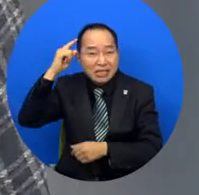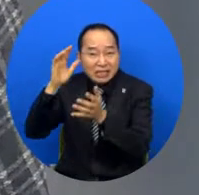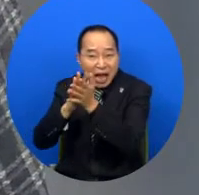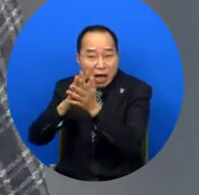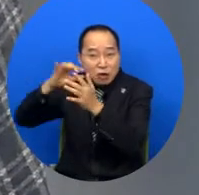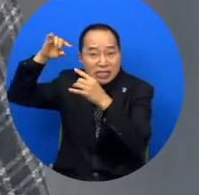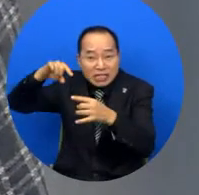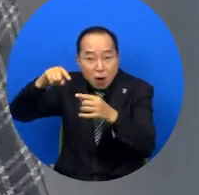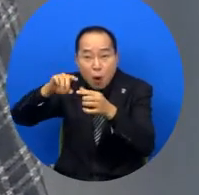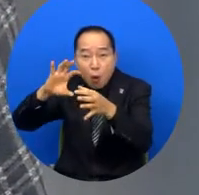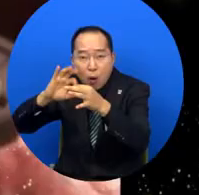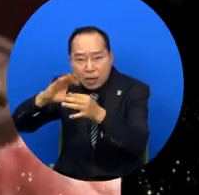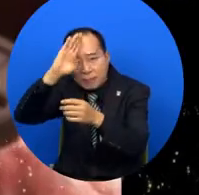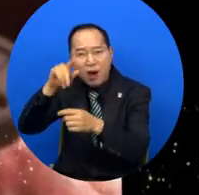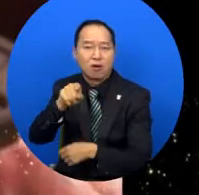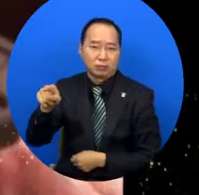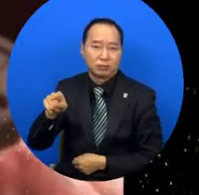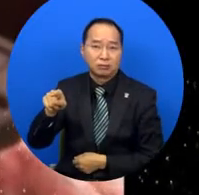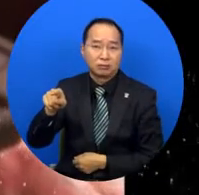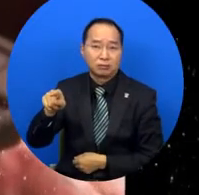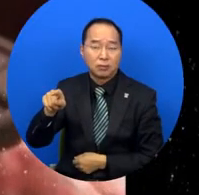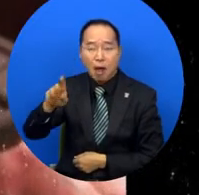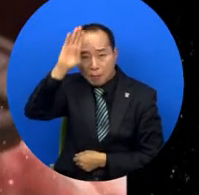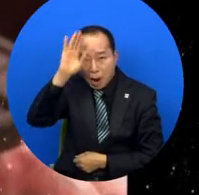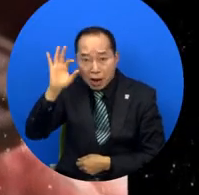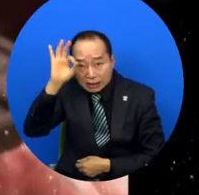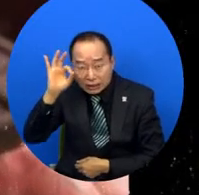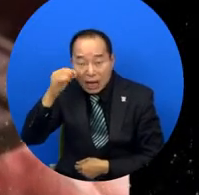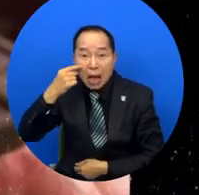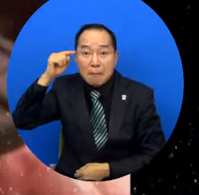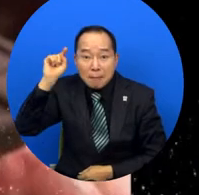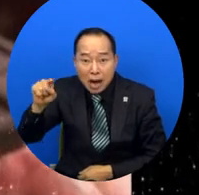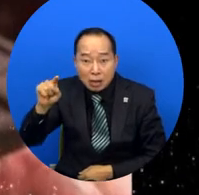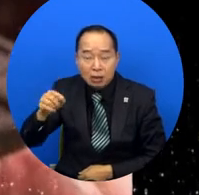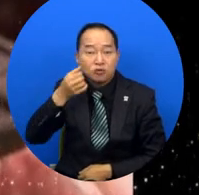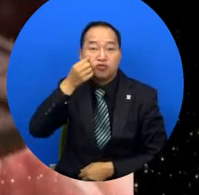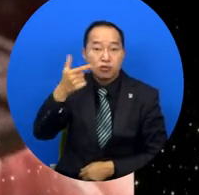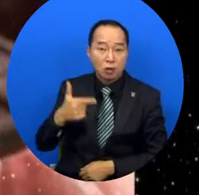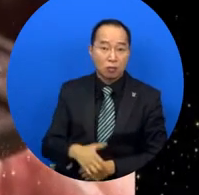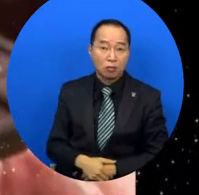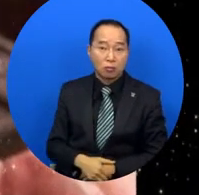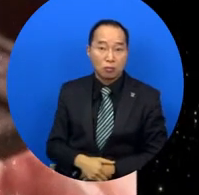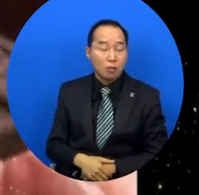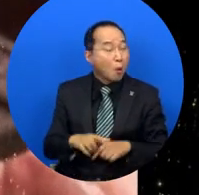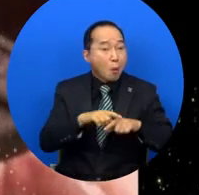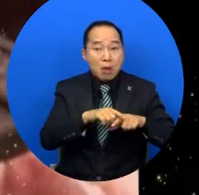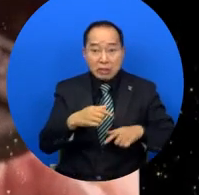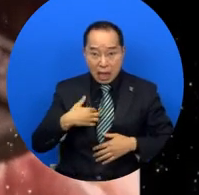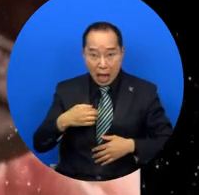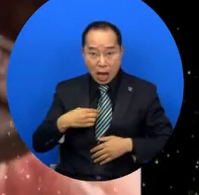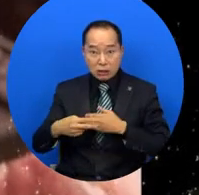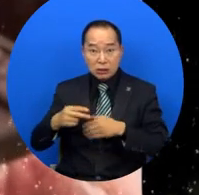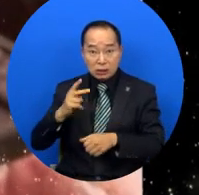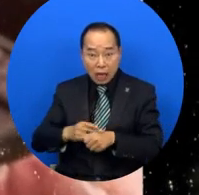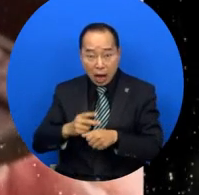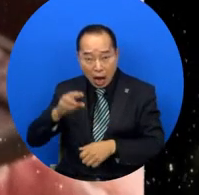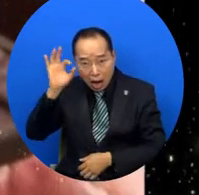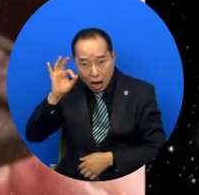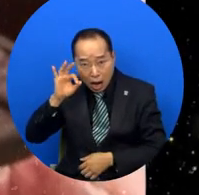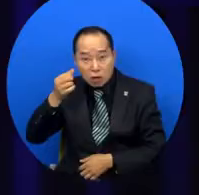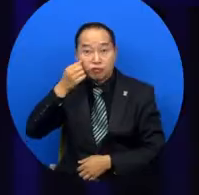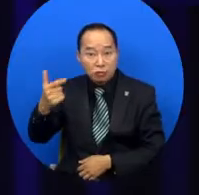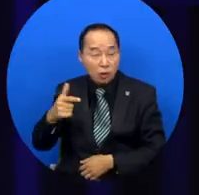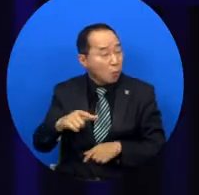종류들이에요. 이걸 답을 찾는데 내가 6개월이 걸린 거예요. 그러니까 보통 사람이 이 답을 찾으려면 얼마나 오래